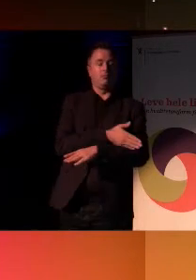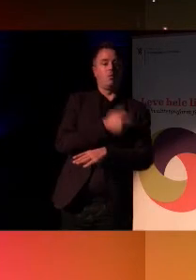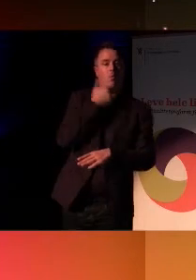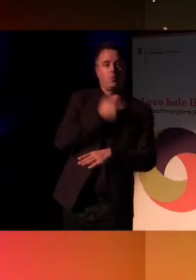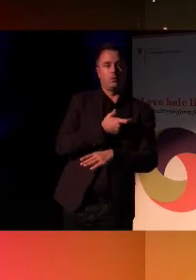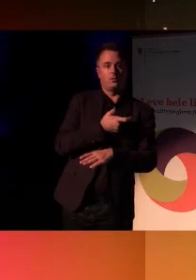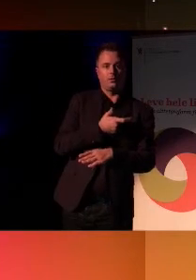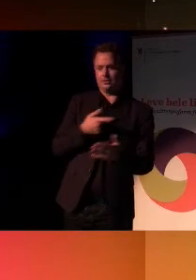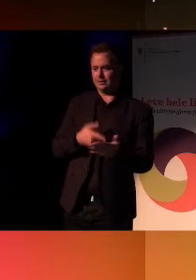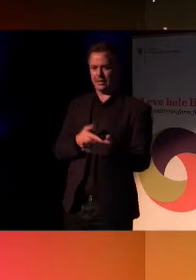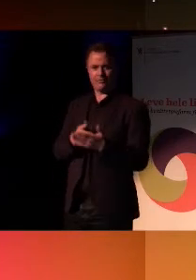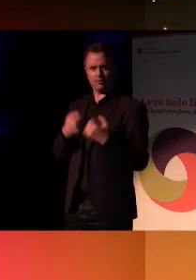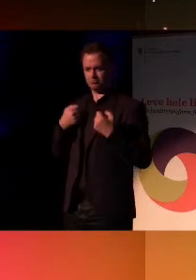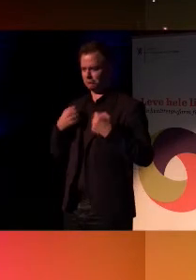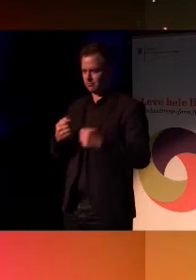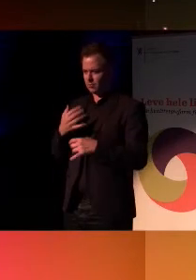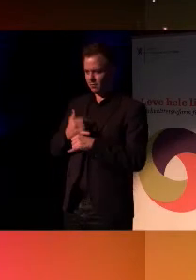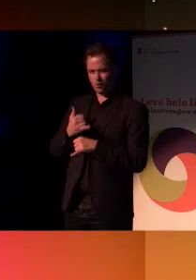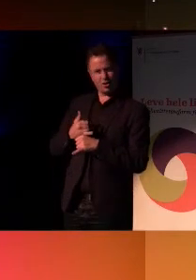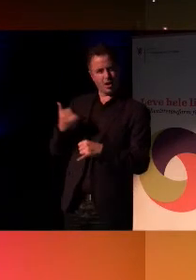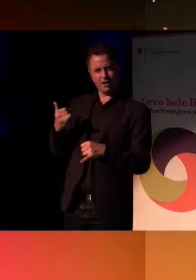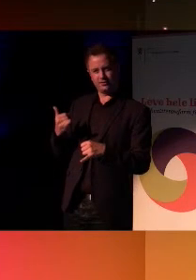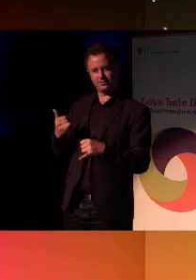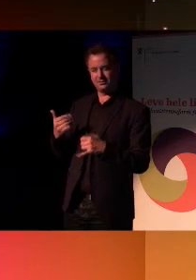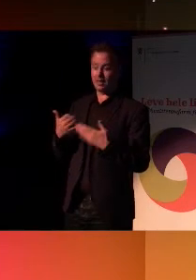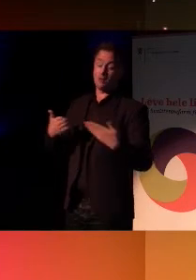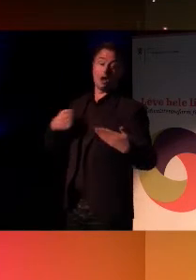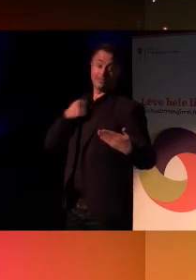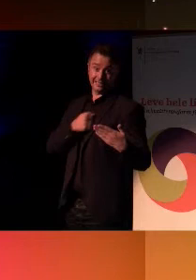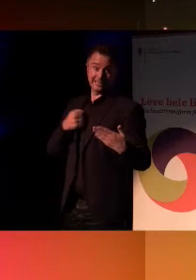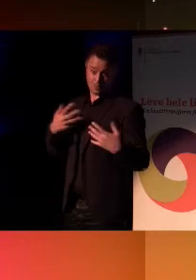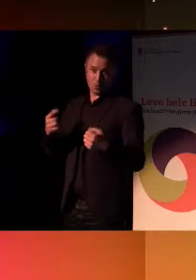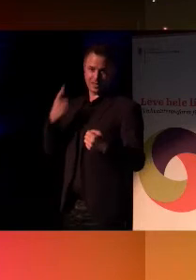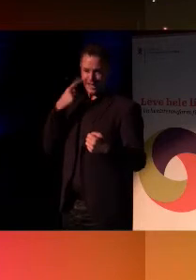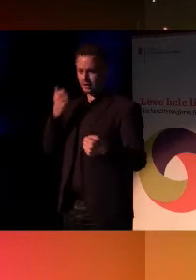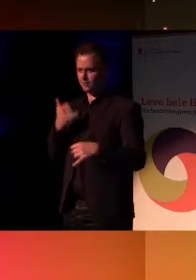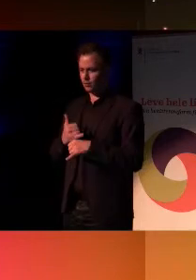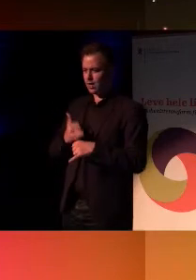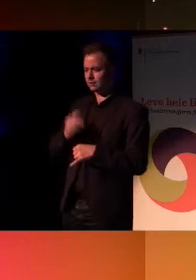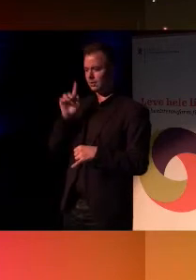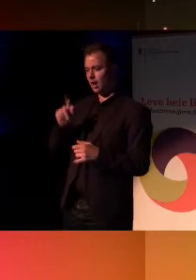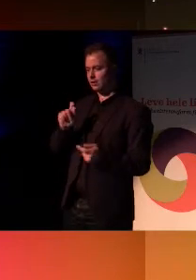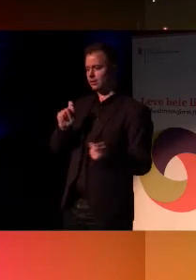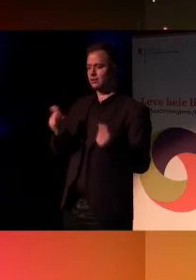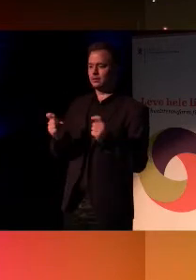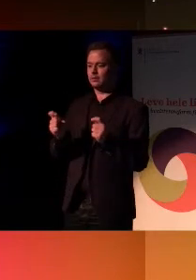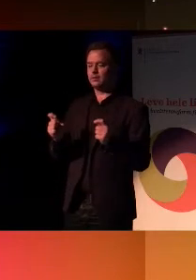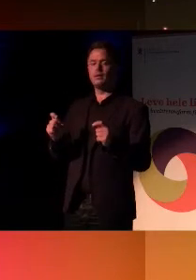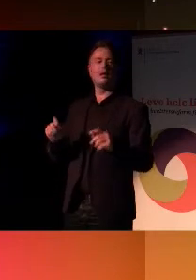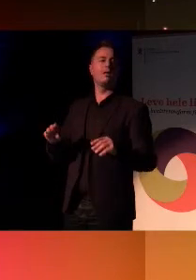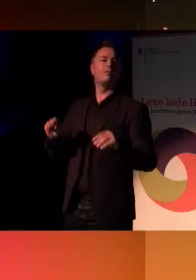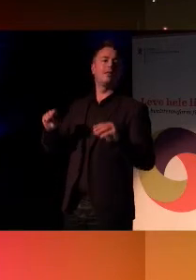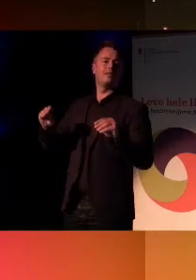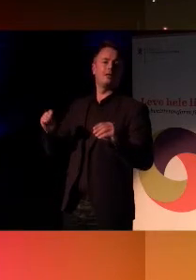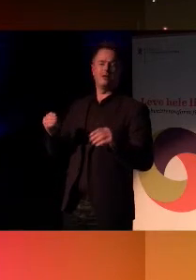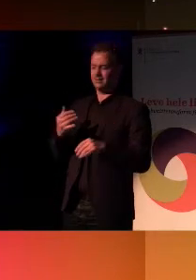finne ut hvordan vi kan bedre effekten av denne vanlige lidelsen hos eldre med behandling. Det som har vært